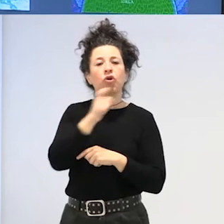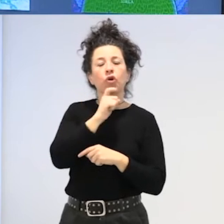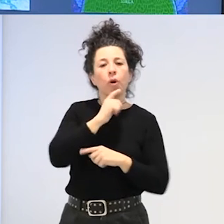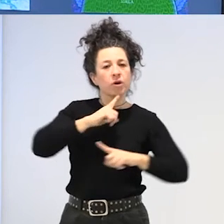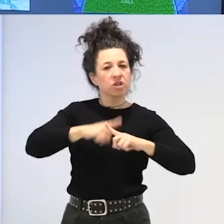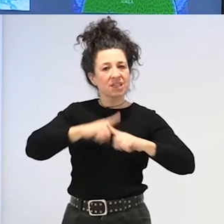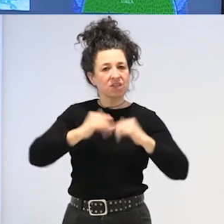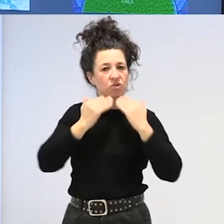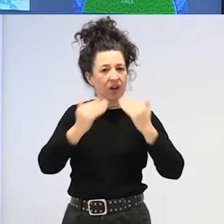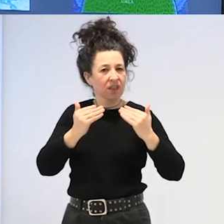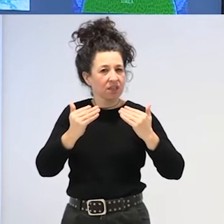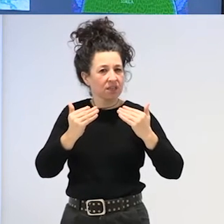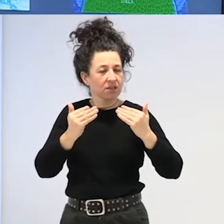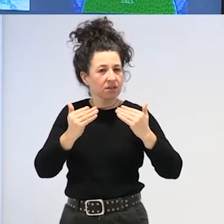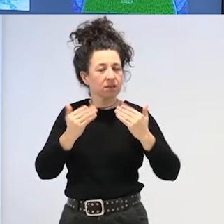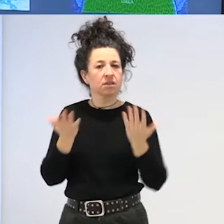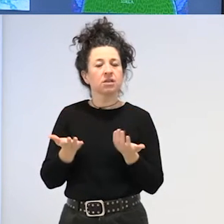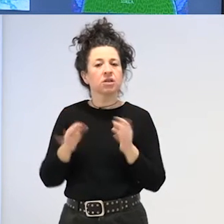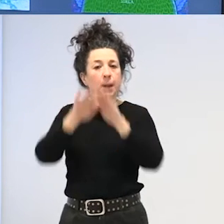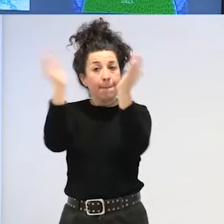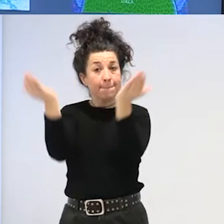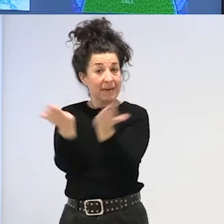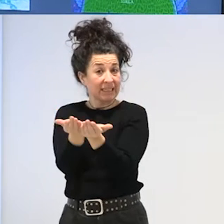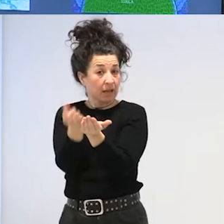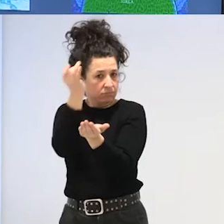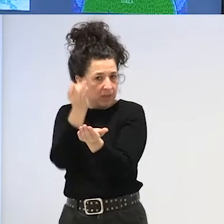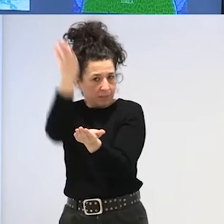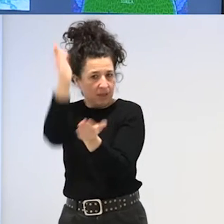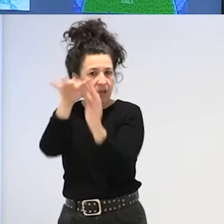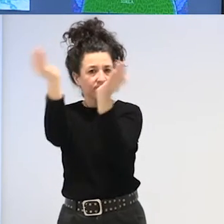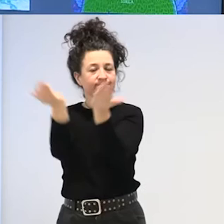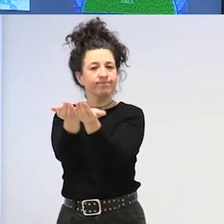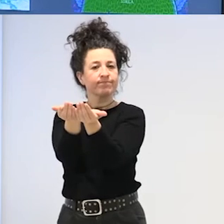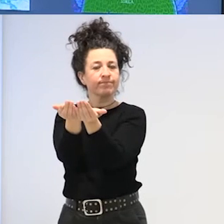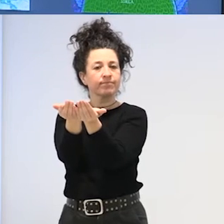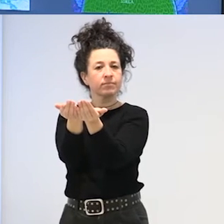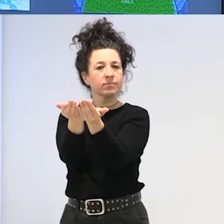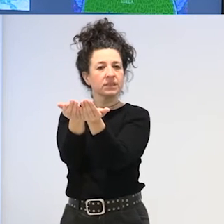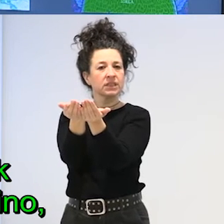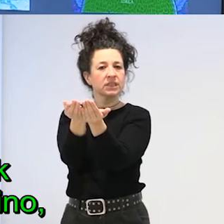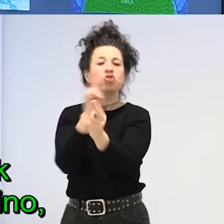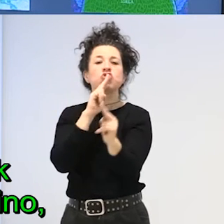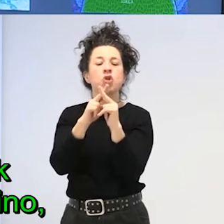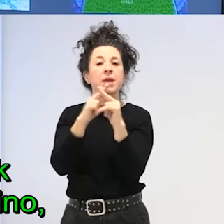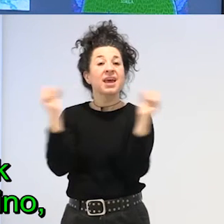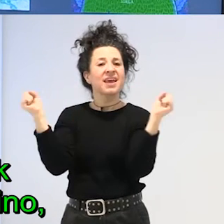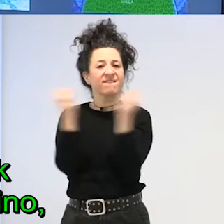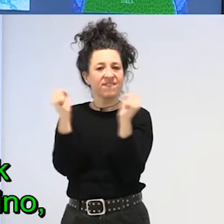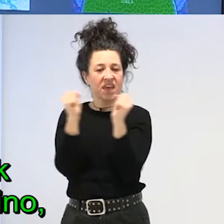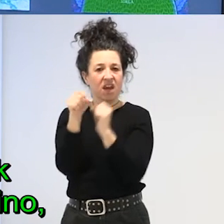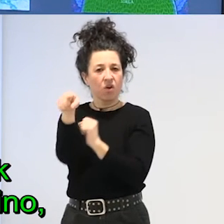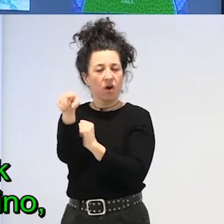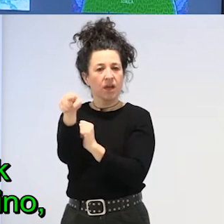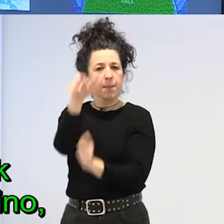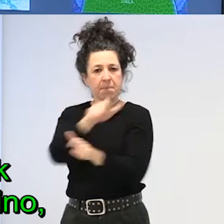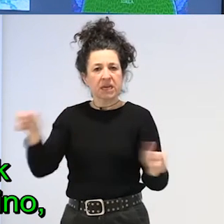egin zuen. Planeta honetan negu deitzen dana, pertsonek ez